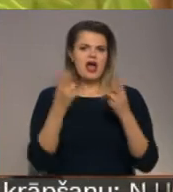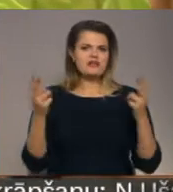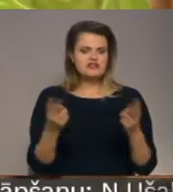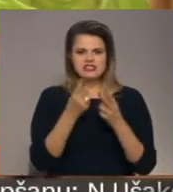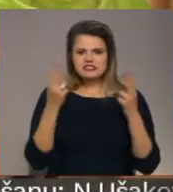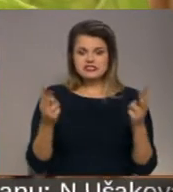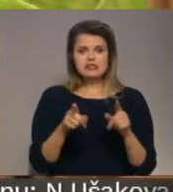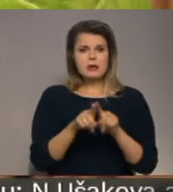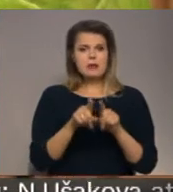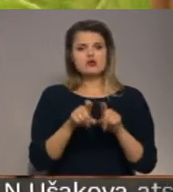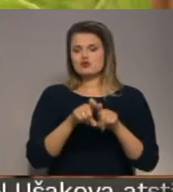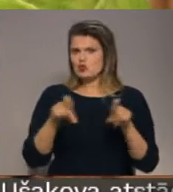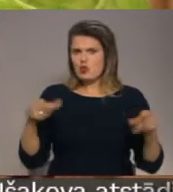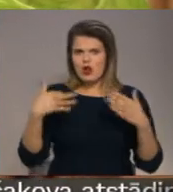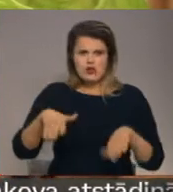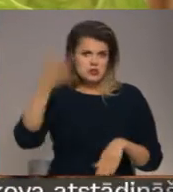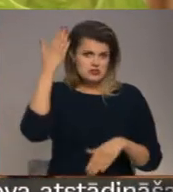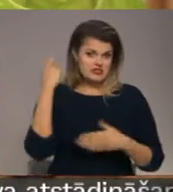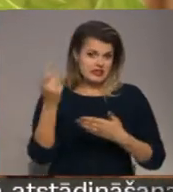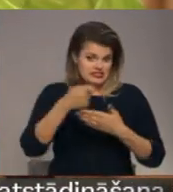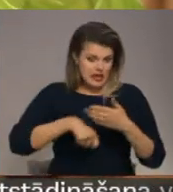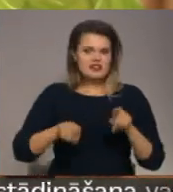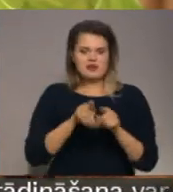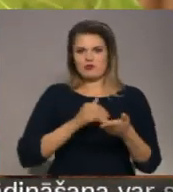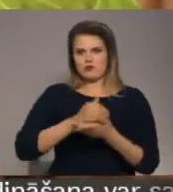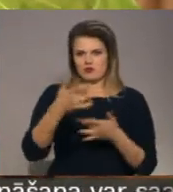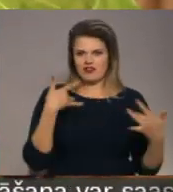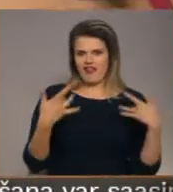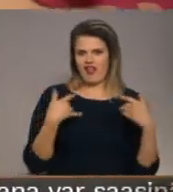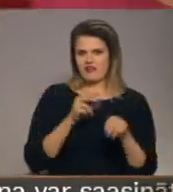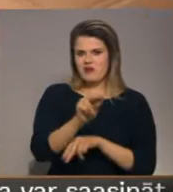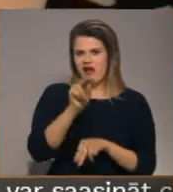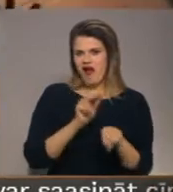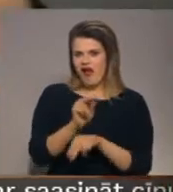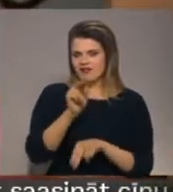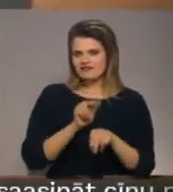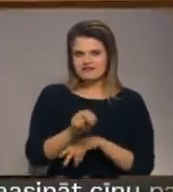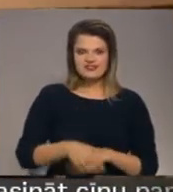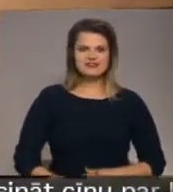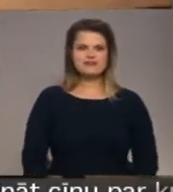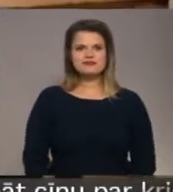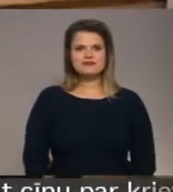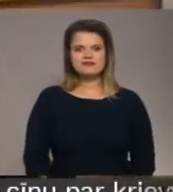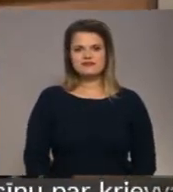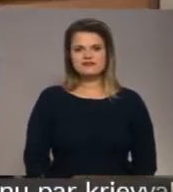ka mācība iestāde jau pirms vairākiem gadiem likvidēta. Sandra Leitāne, Andris Pāns, Zemgales reģionālā televīzija.